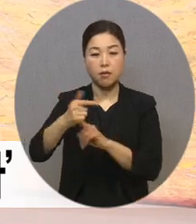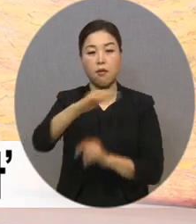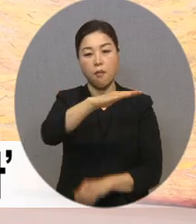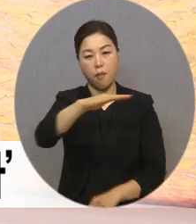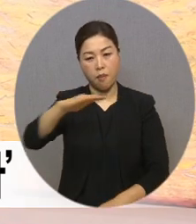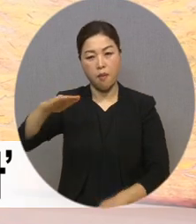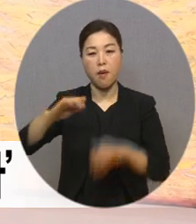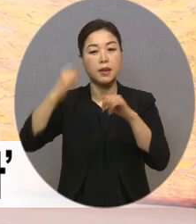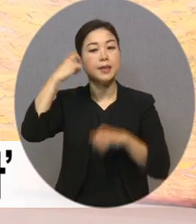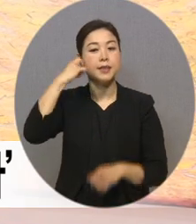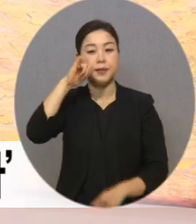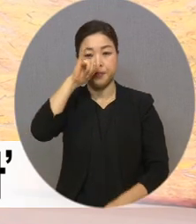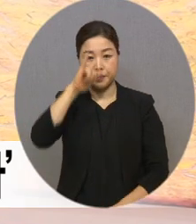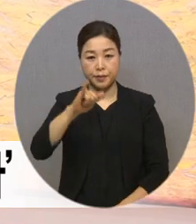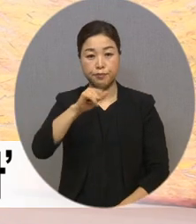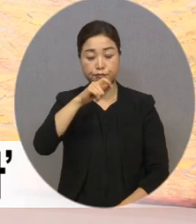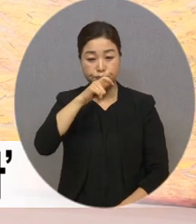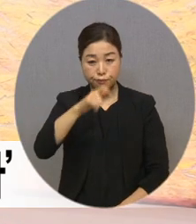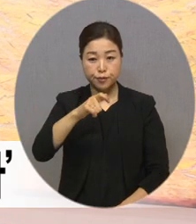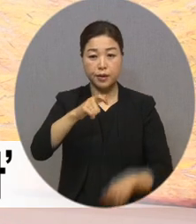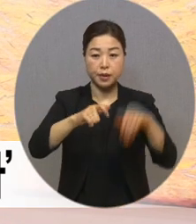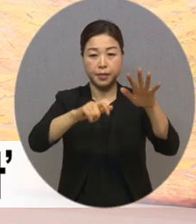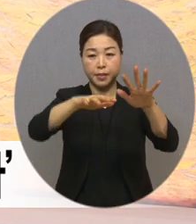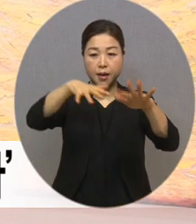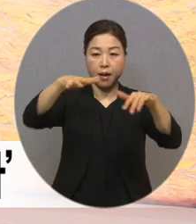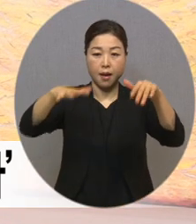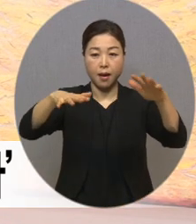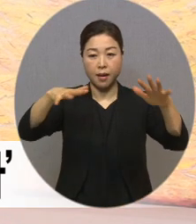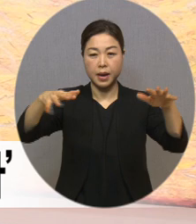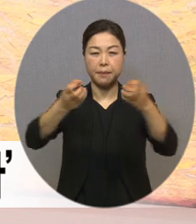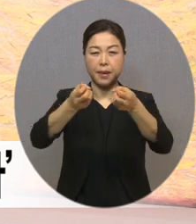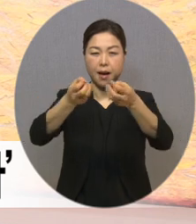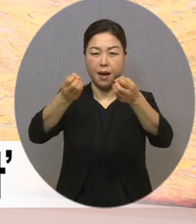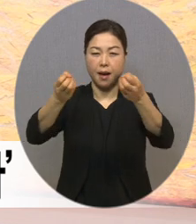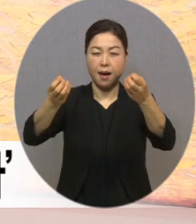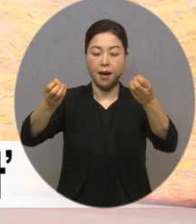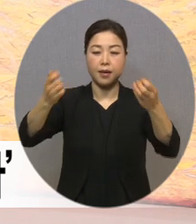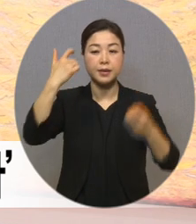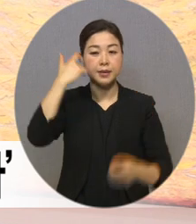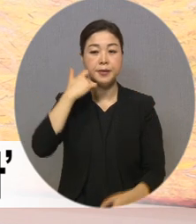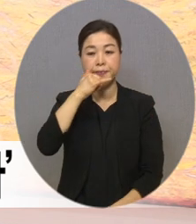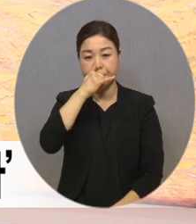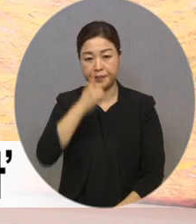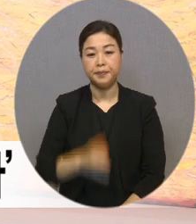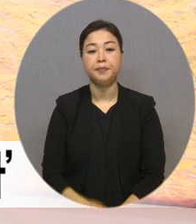수평의 물 표면에는 수많은 점이 반짝이는 윤슬처럼 리듬이 느껴집니다.